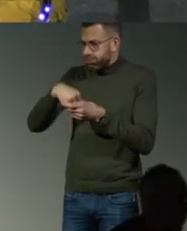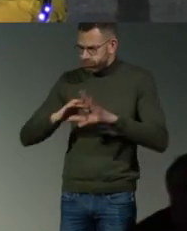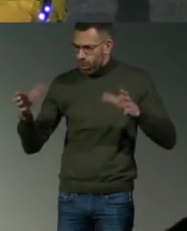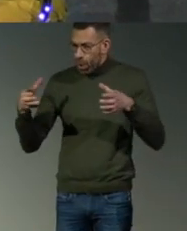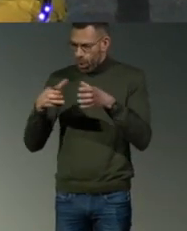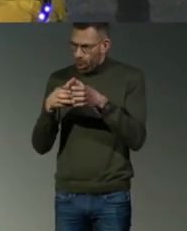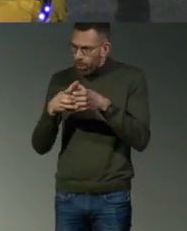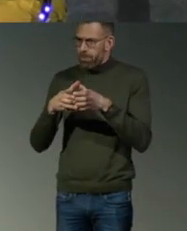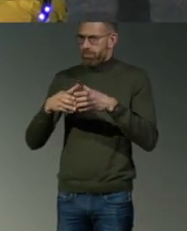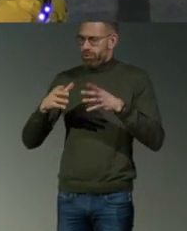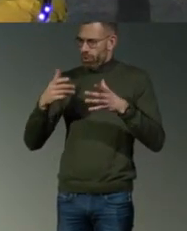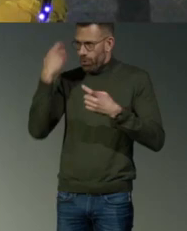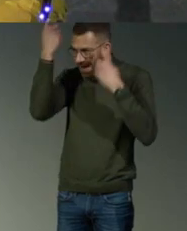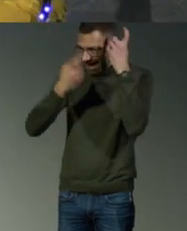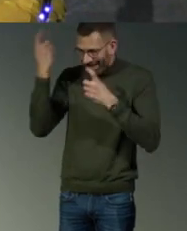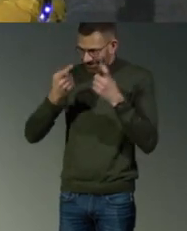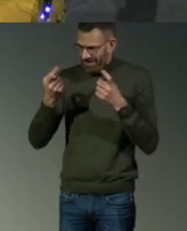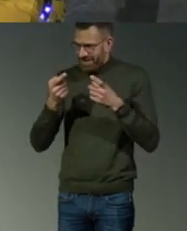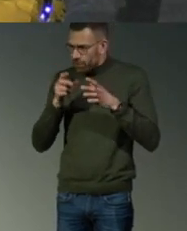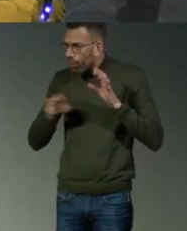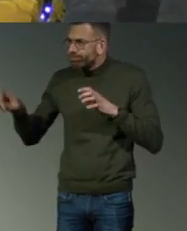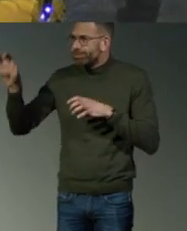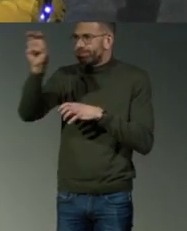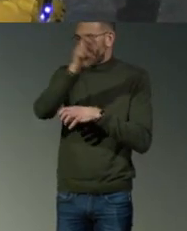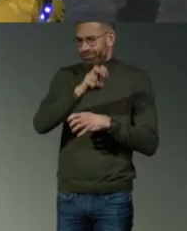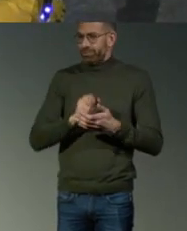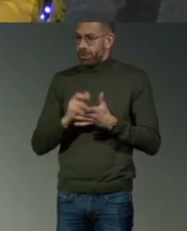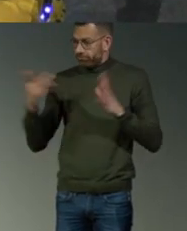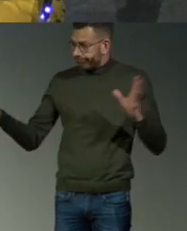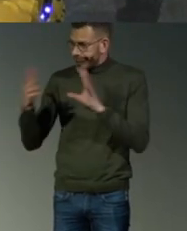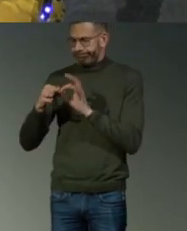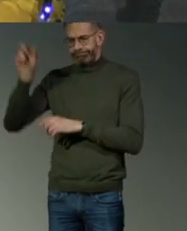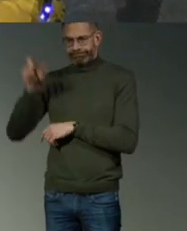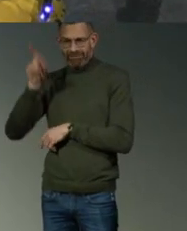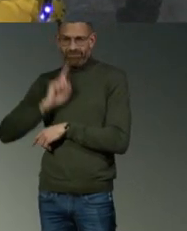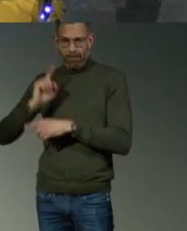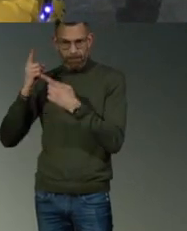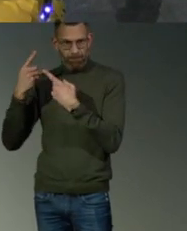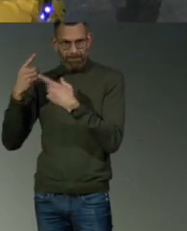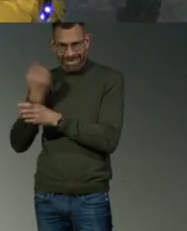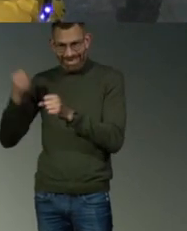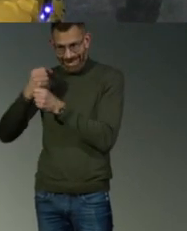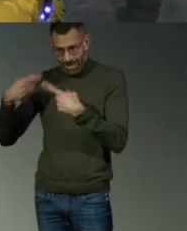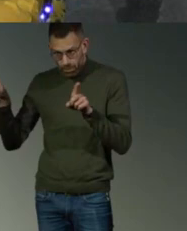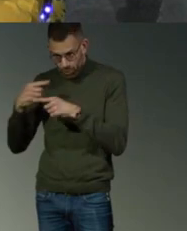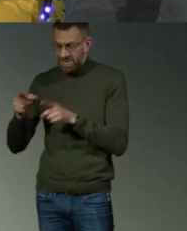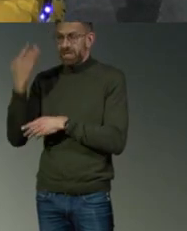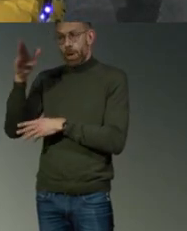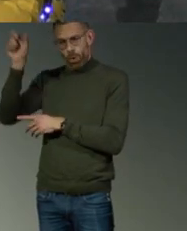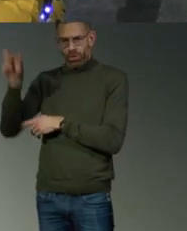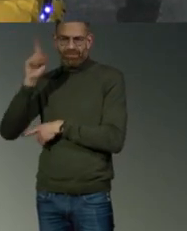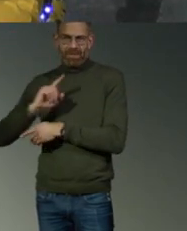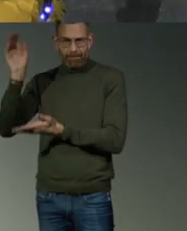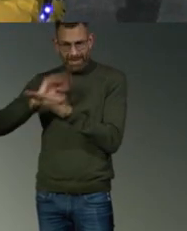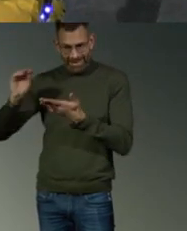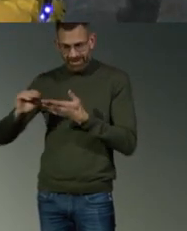itinérant pluridisciplinaire qui s'appelle Vertébral avec la compositrice Aude Rabillon et l'autrice Florentine Ray.